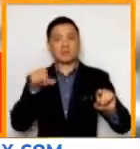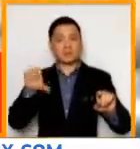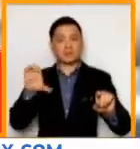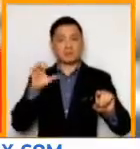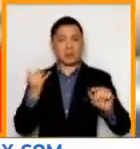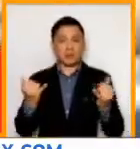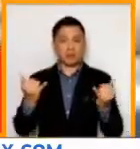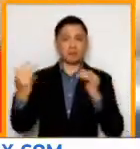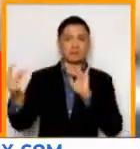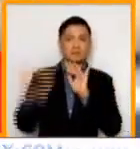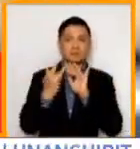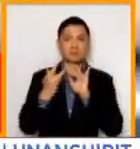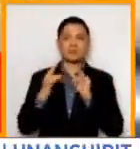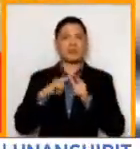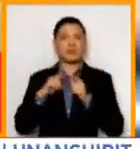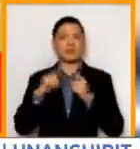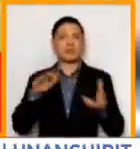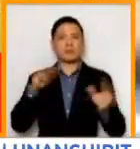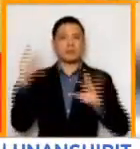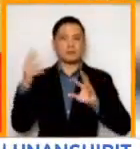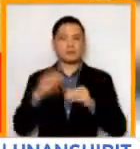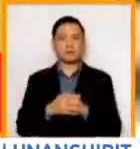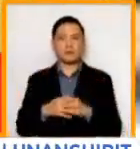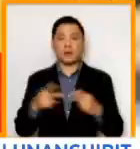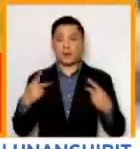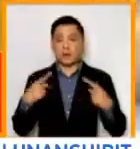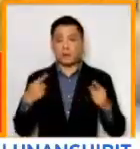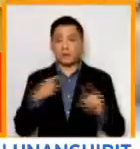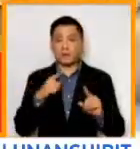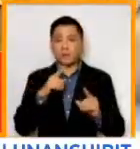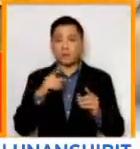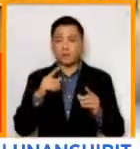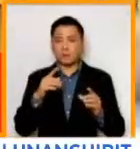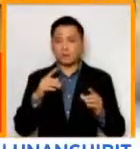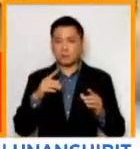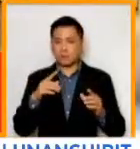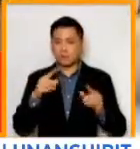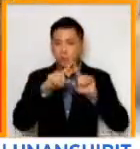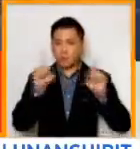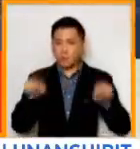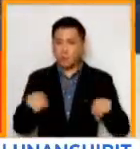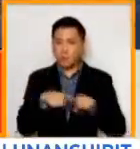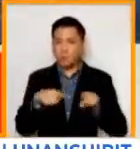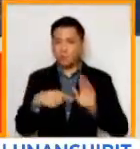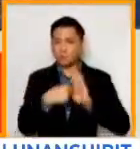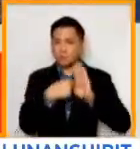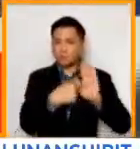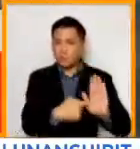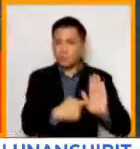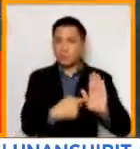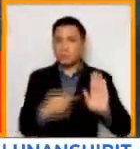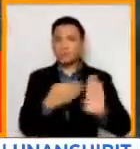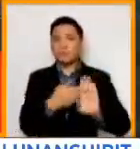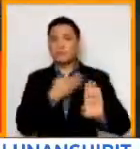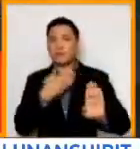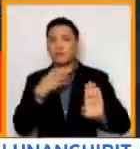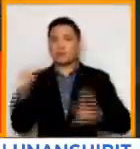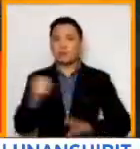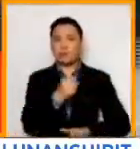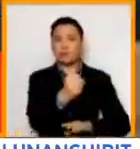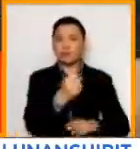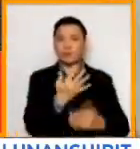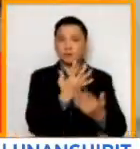pa ng commitment order mula sa korte ang MPD bago dalhin sa bilibid ang dalawa habang dinidinig ang kanilang